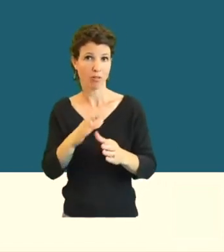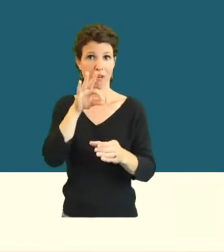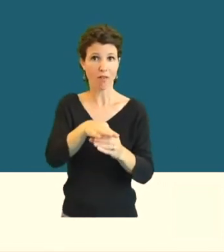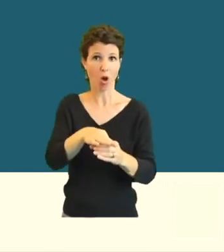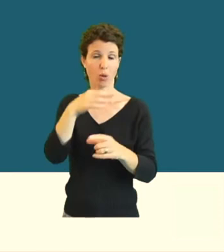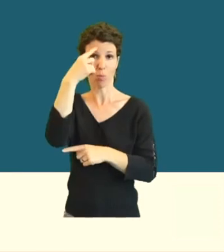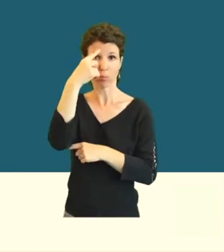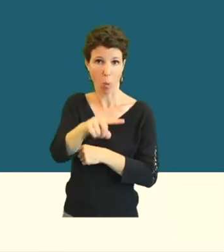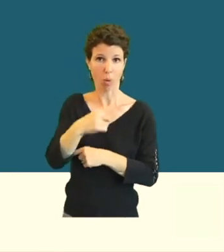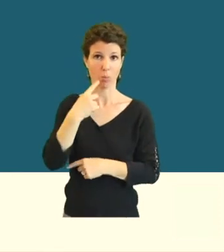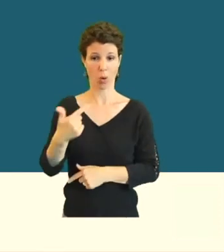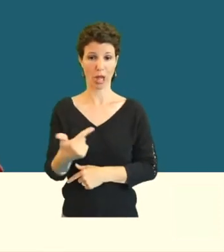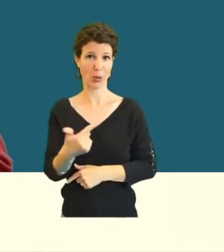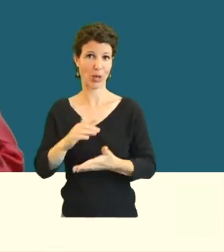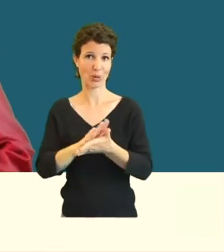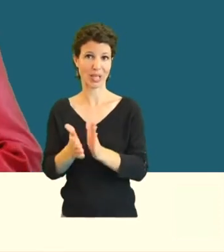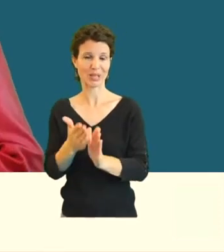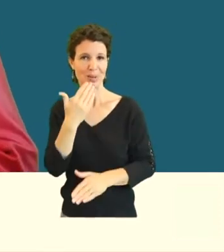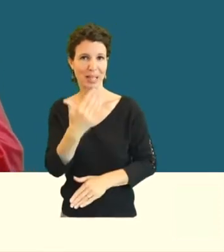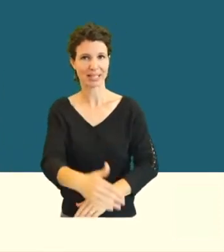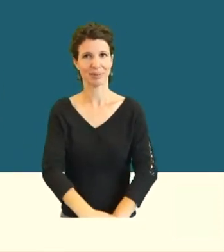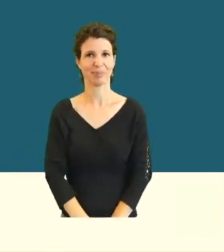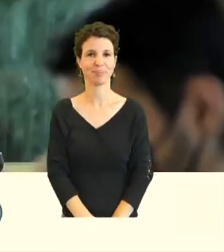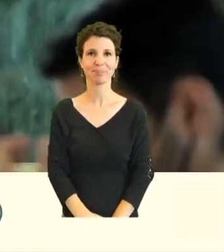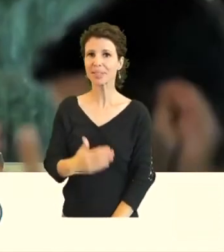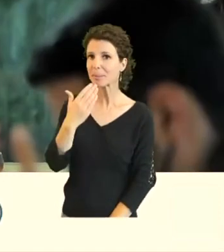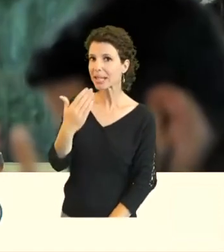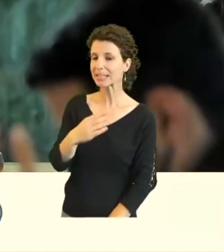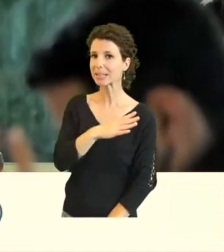deux associations. Je vous remercie. Merci, madame.